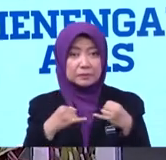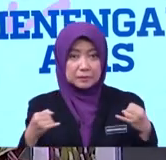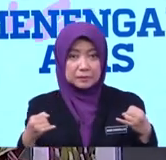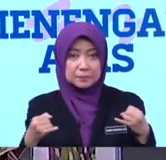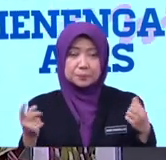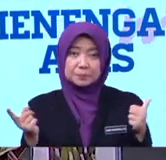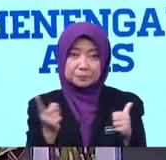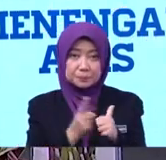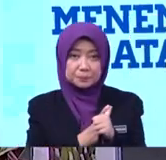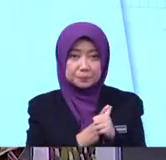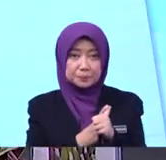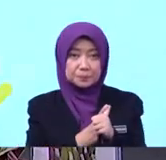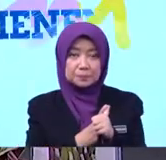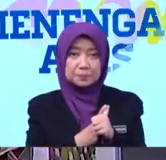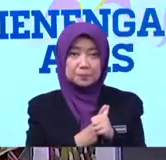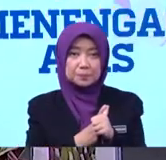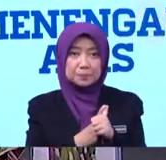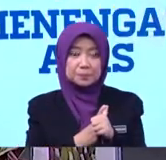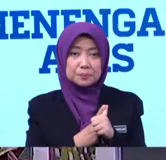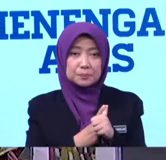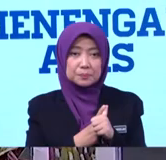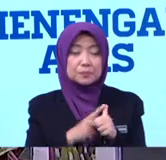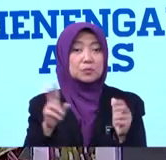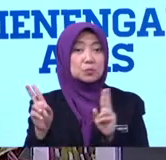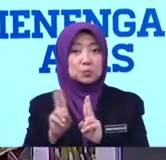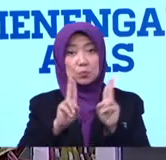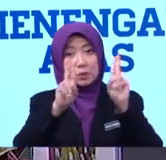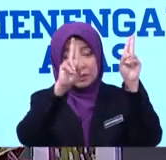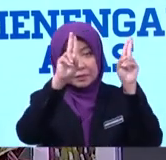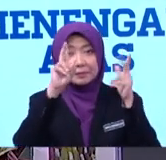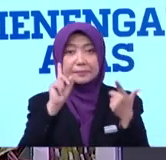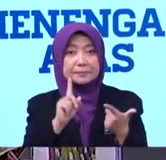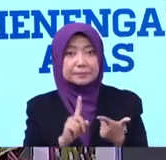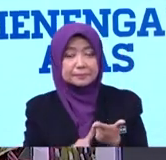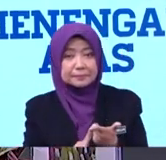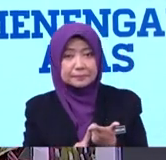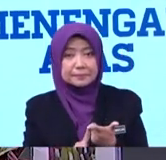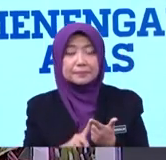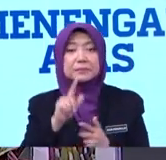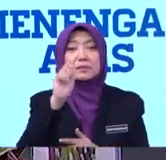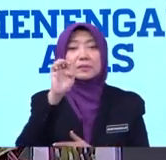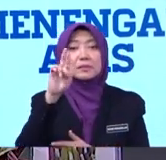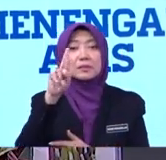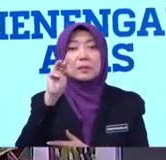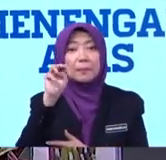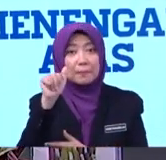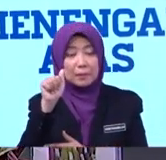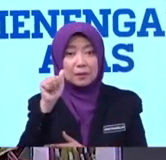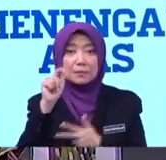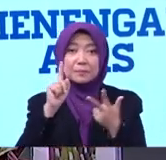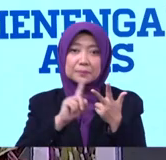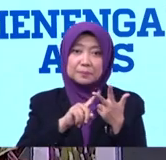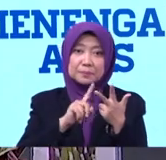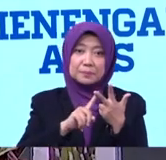pertama kita ada pencemaran udara yang kedua kita ada pencemaran termahal yang ketiga